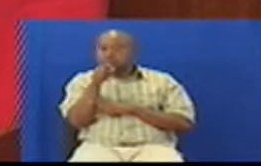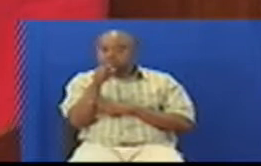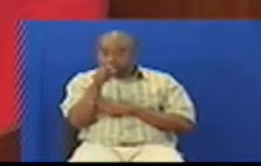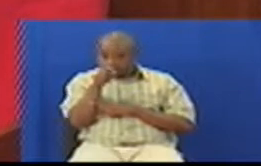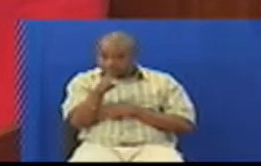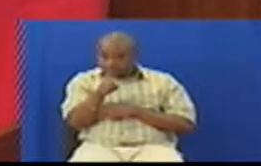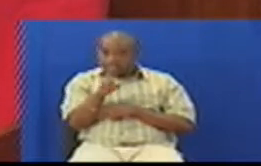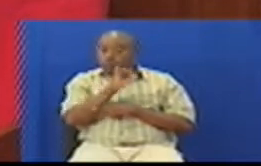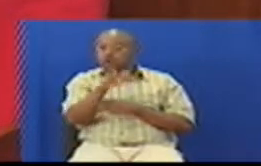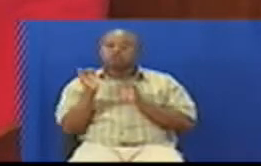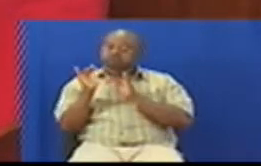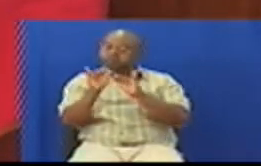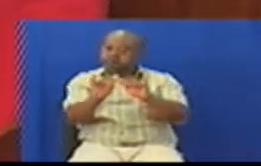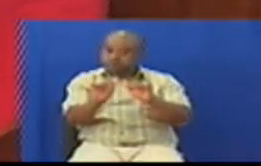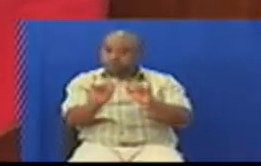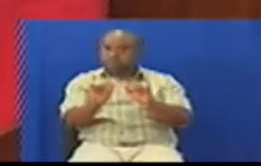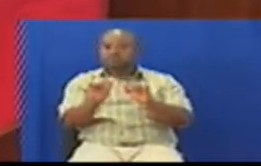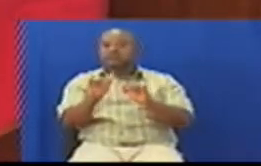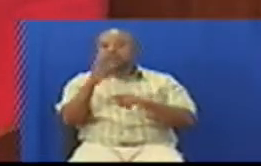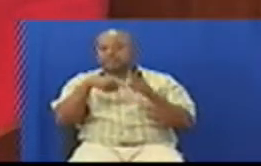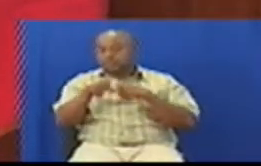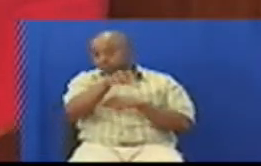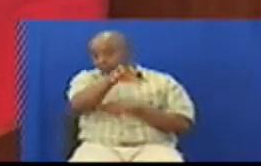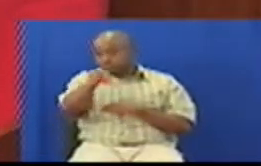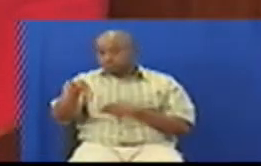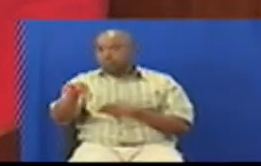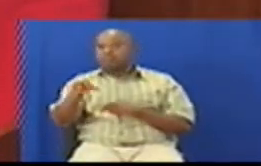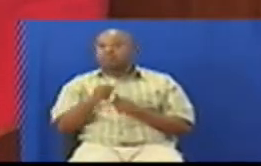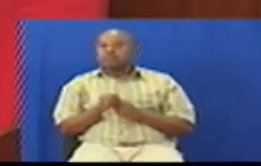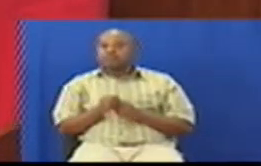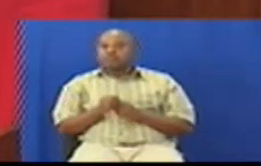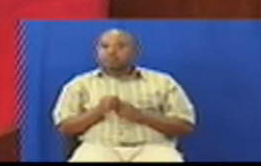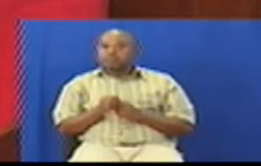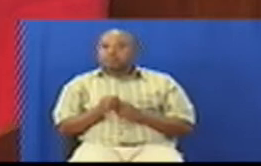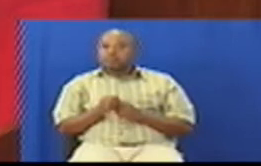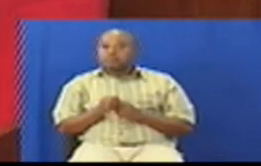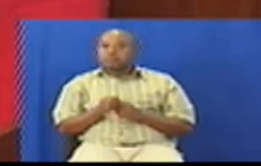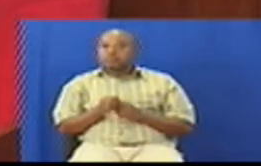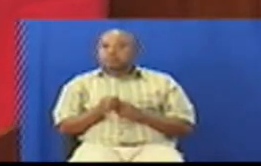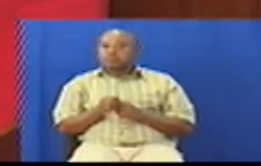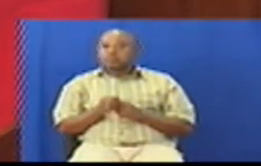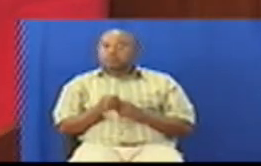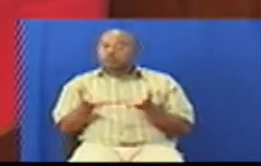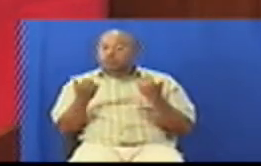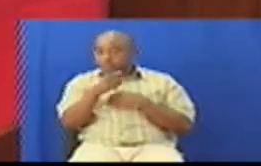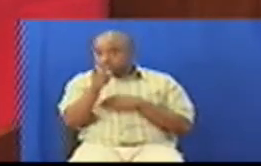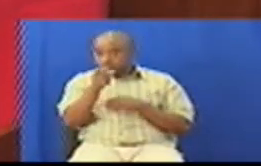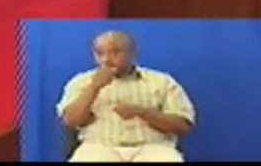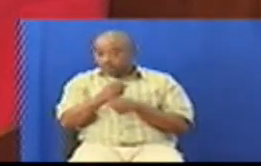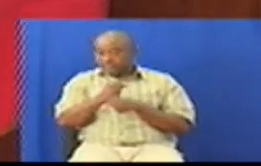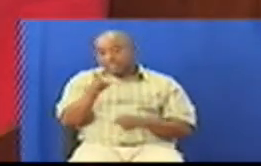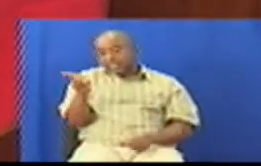riotously assembled in disobedience of proclamation to dispense made by SSP Gerard